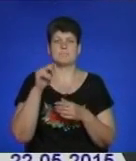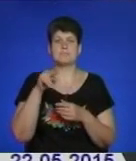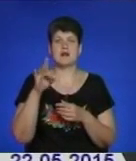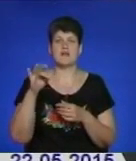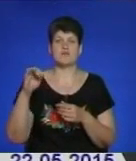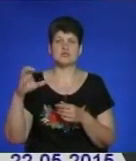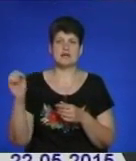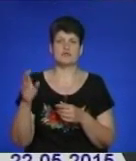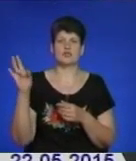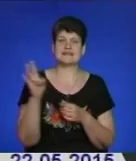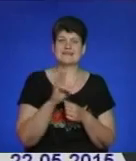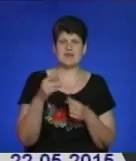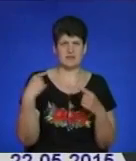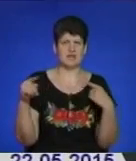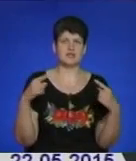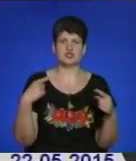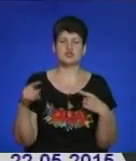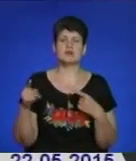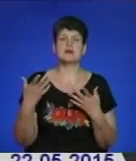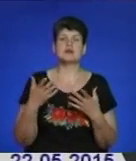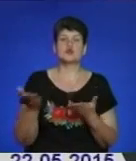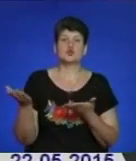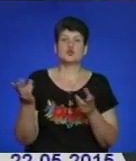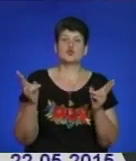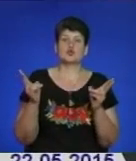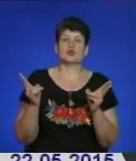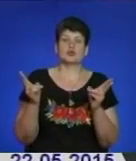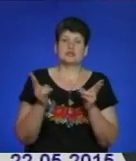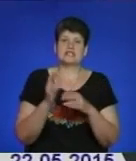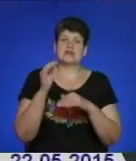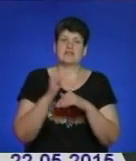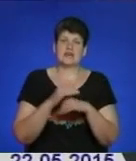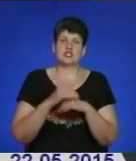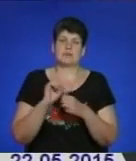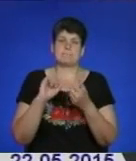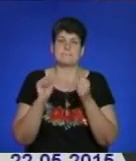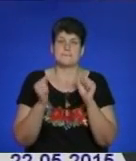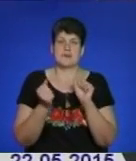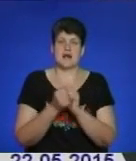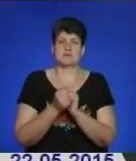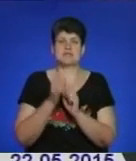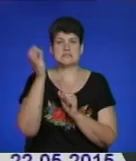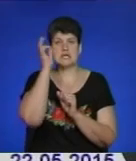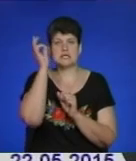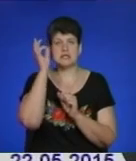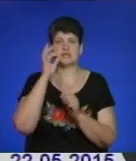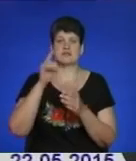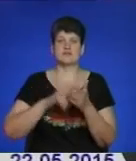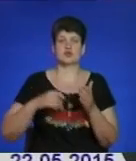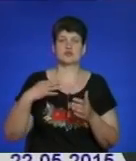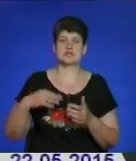17:00 всі відправляємося до обласної філармонії на Острозького, де буде вечір пам'яті,